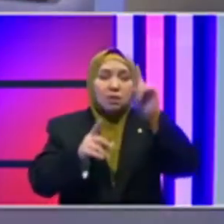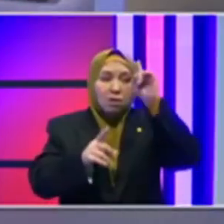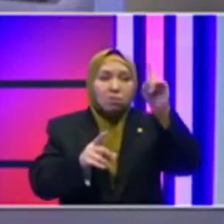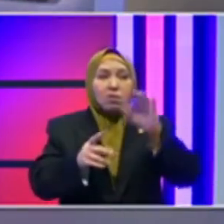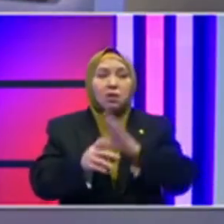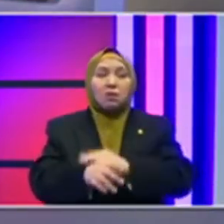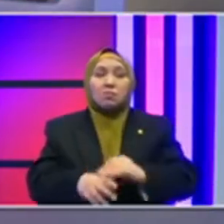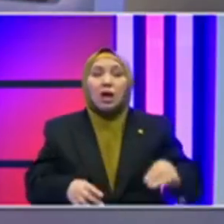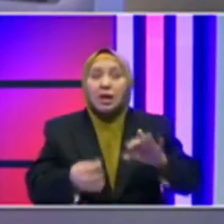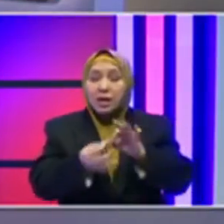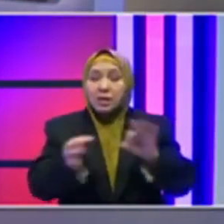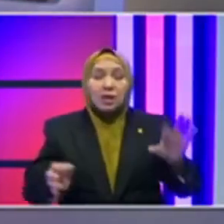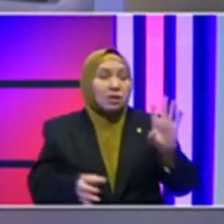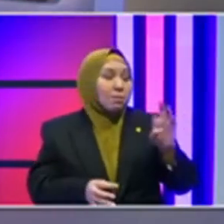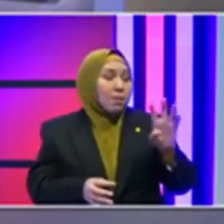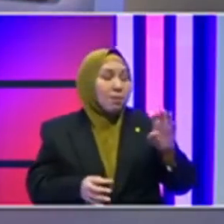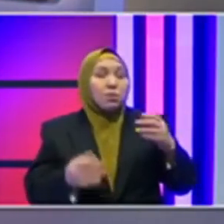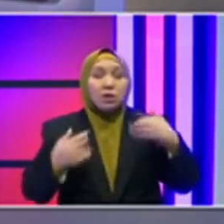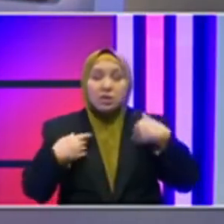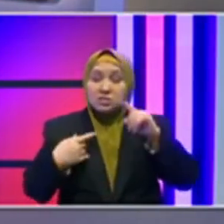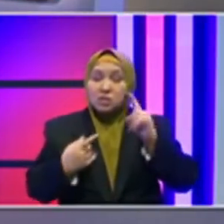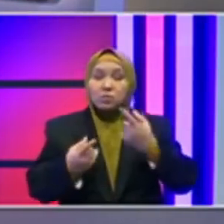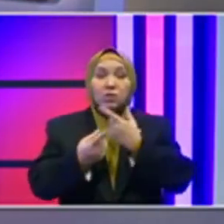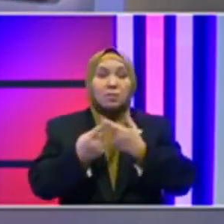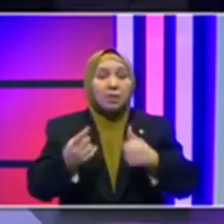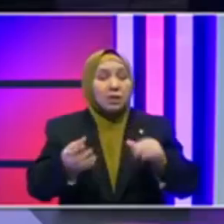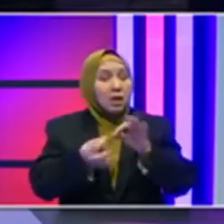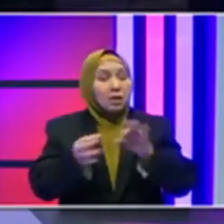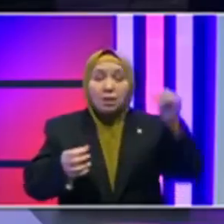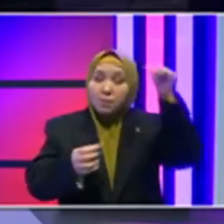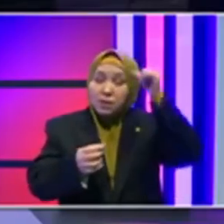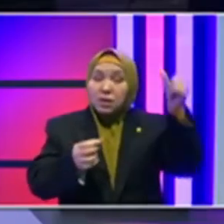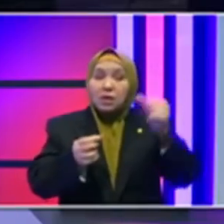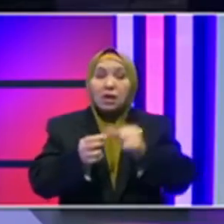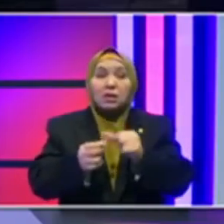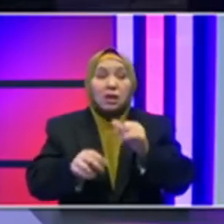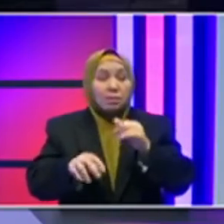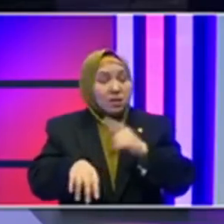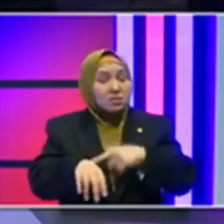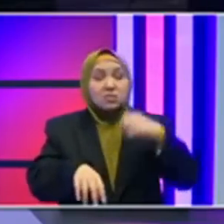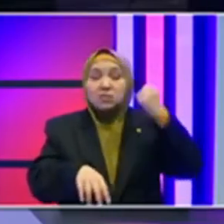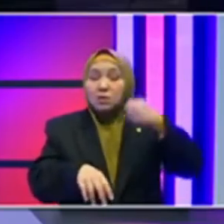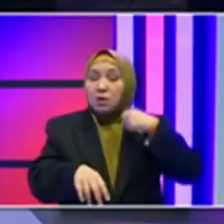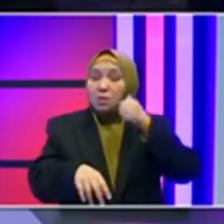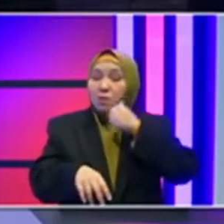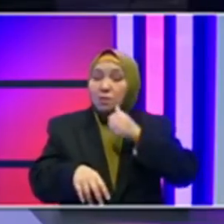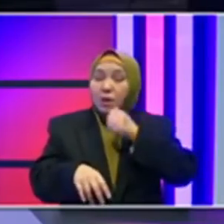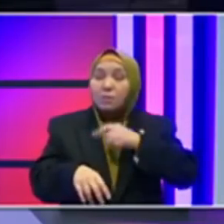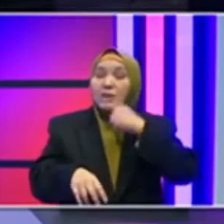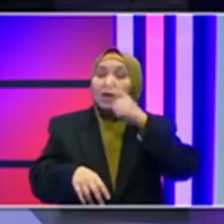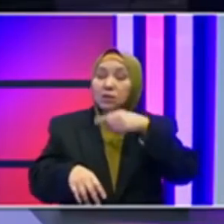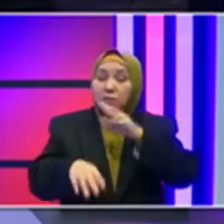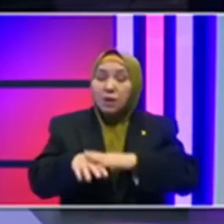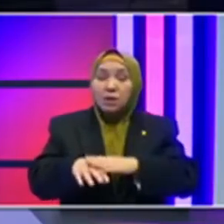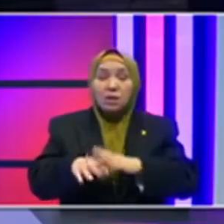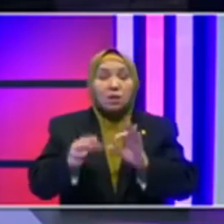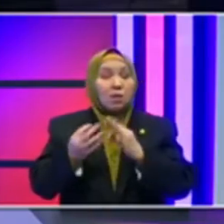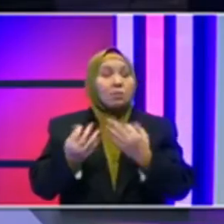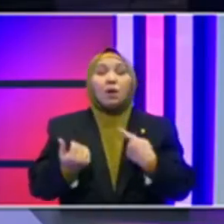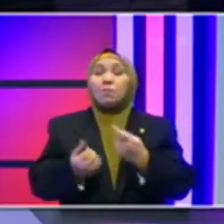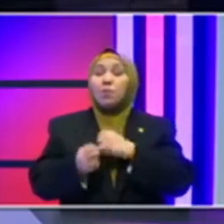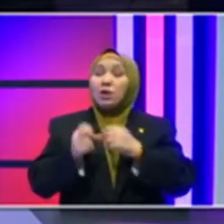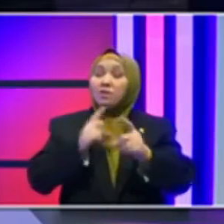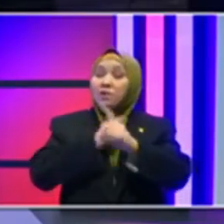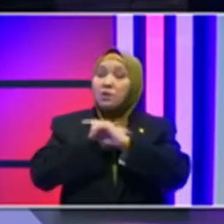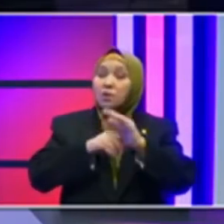yang ke-40 adalah salah satu daripada ayat Allah mengingatkan ketika saudara perempuanmu berjalan lalu diberkati kepada keluarga Firaun Bolehkah saya menunjukkan